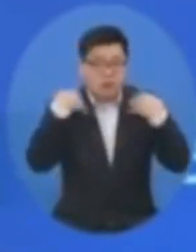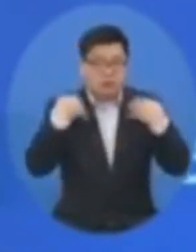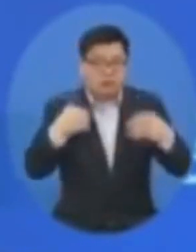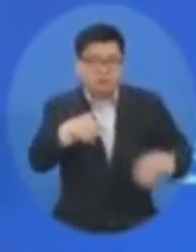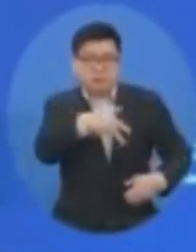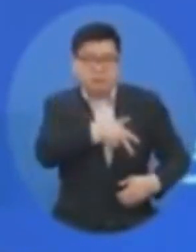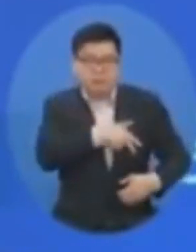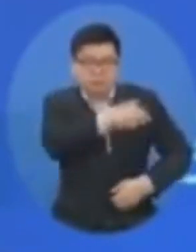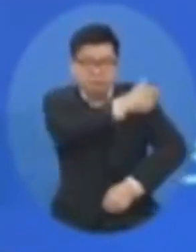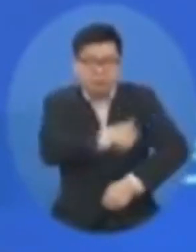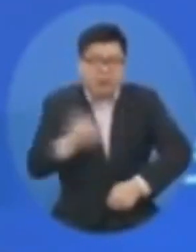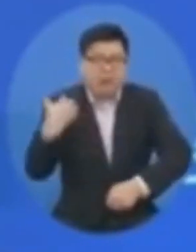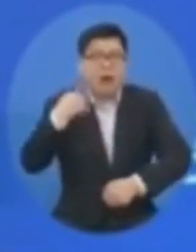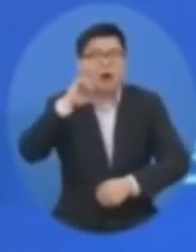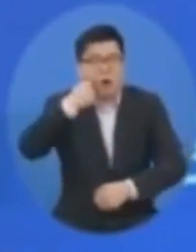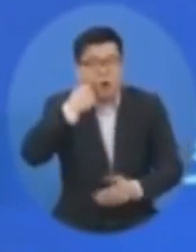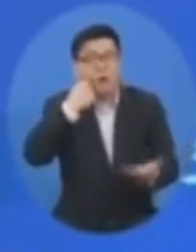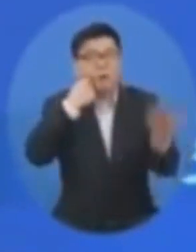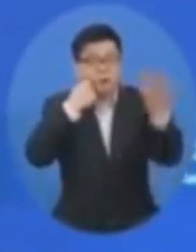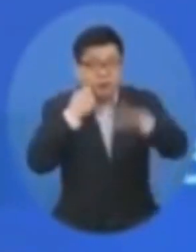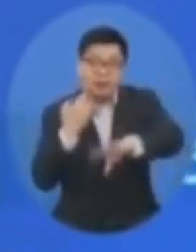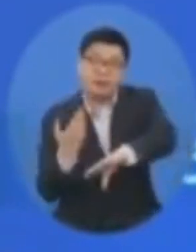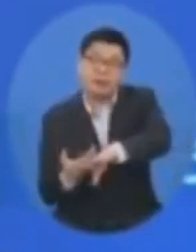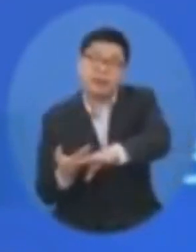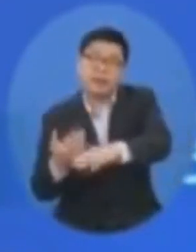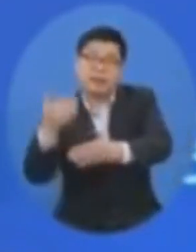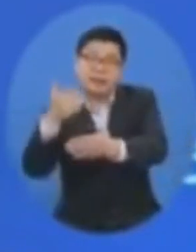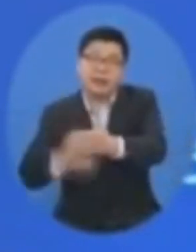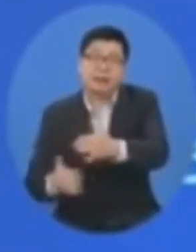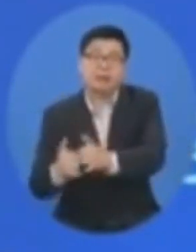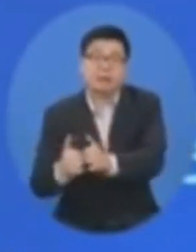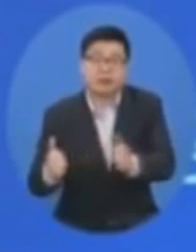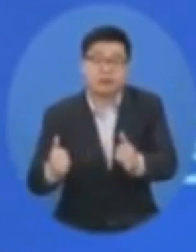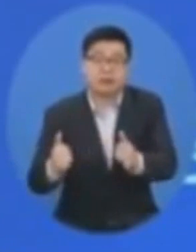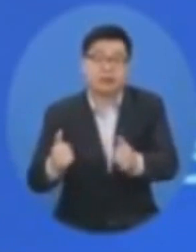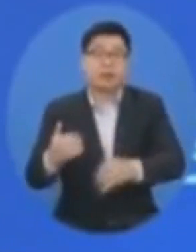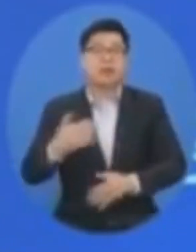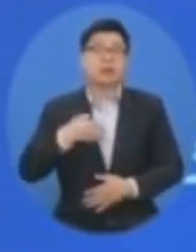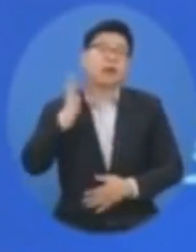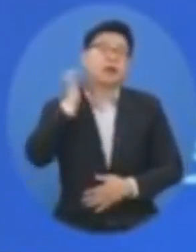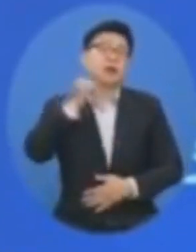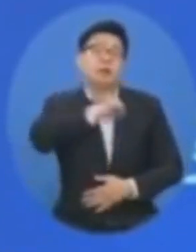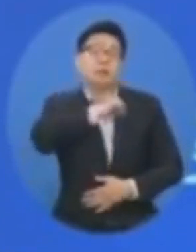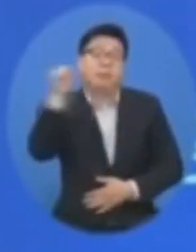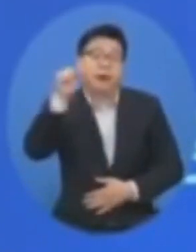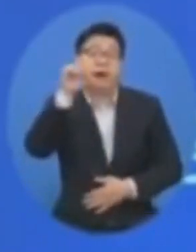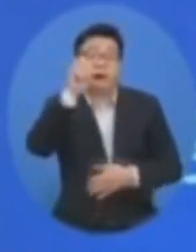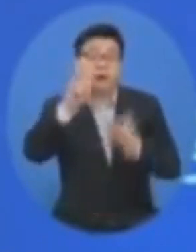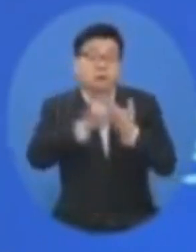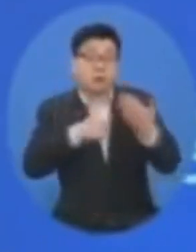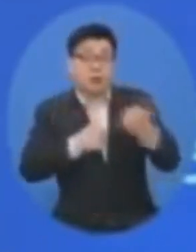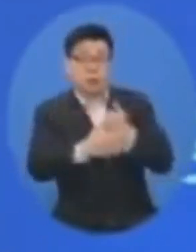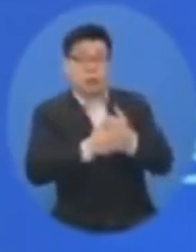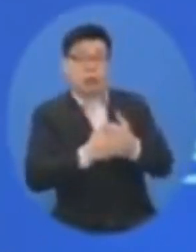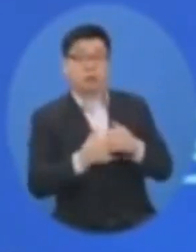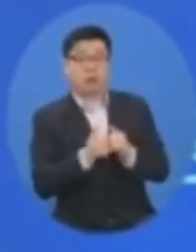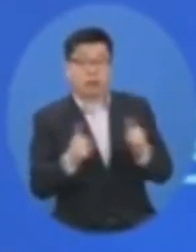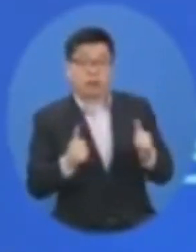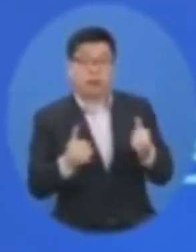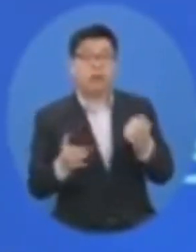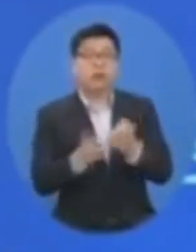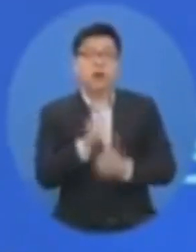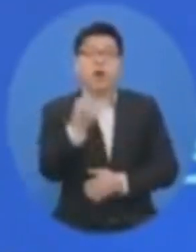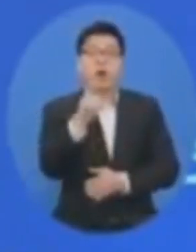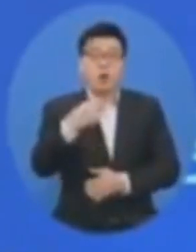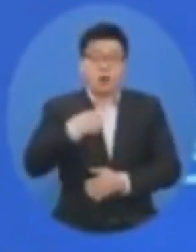어렵습니다. 그런데 나머지 분들은 집권을 하면 전부 국정 지지 세력이 되기 때문에 전부 홍준표